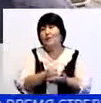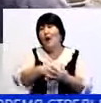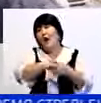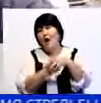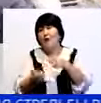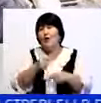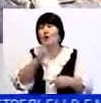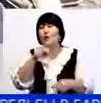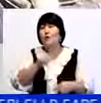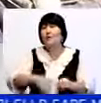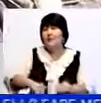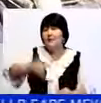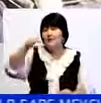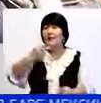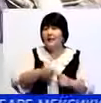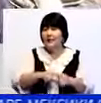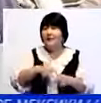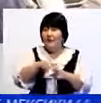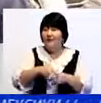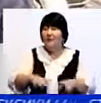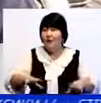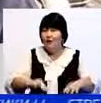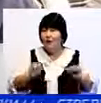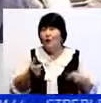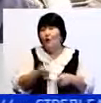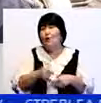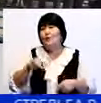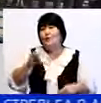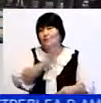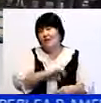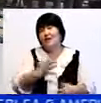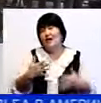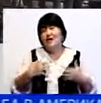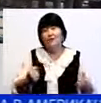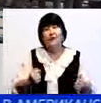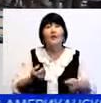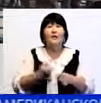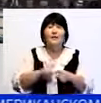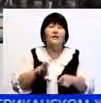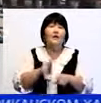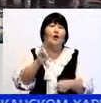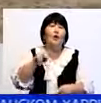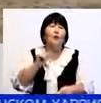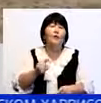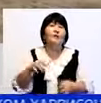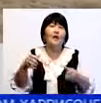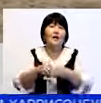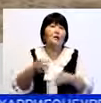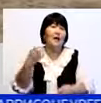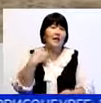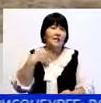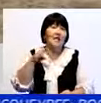а кокпаром с детства. Верховая езда, конный спорт очень полезные для здоровья. Затем состоялся кокпар с участием команд из